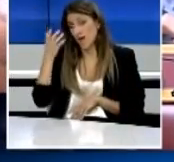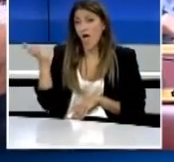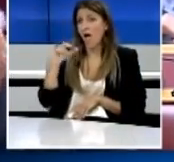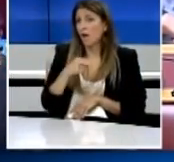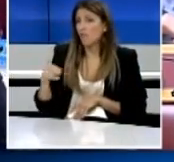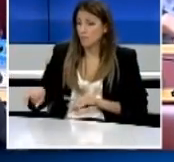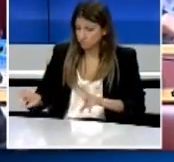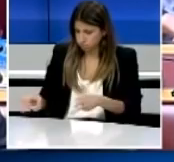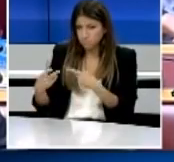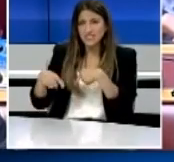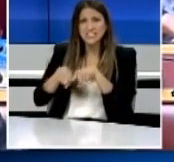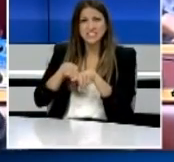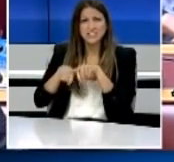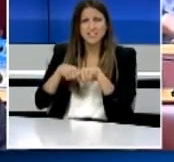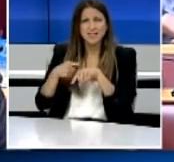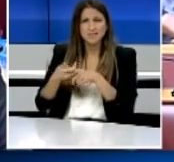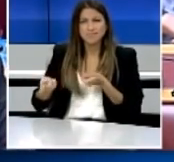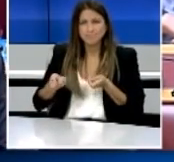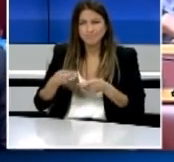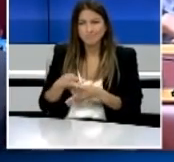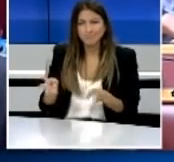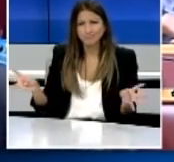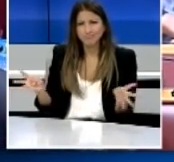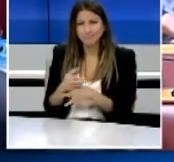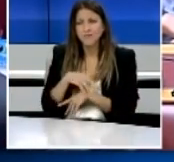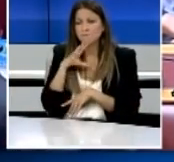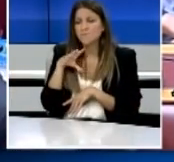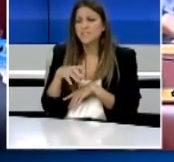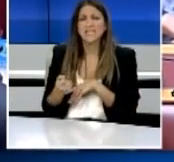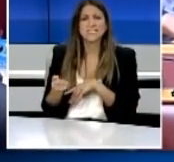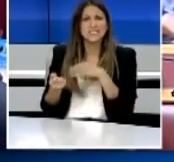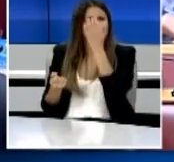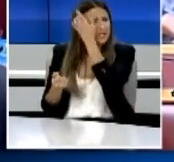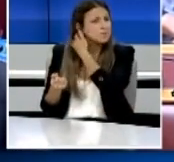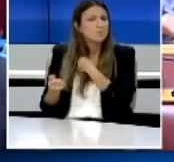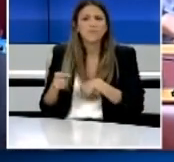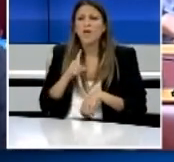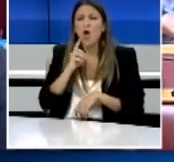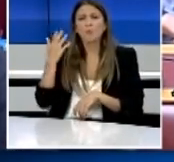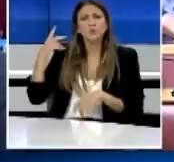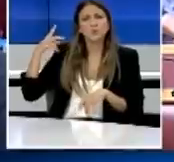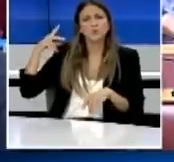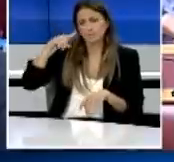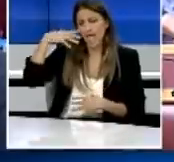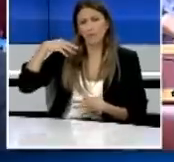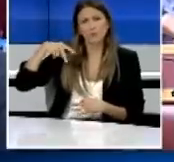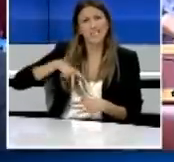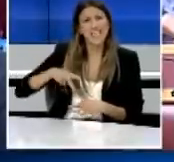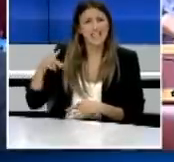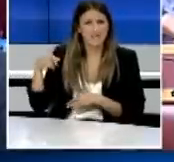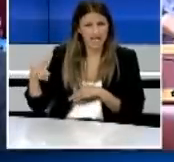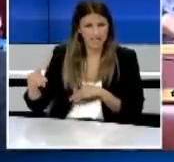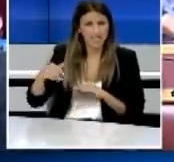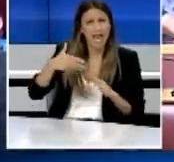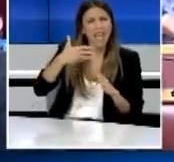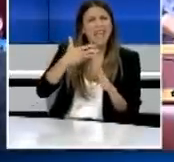σχέση με την απόπειρα χειραγώγησης μέσων ενημέρωσης με αυτή την περίφημη λίστα Πέτσα. Λίστα Μητσοτάκη είναι, δεν είναι